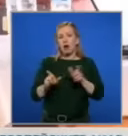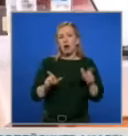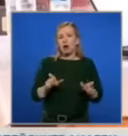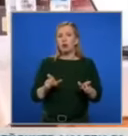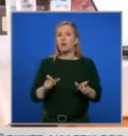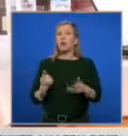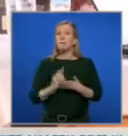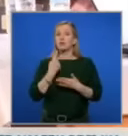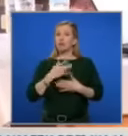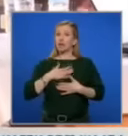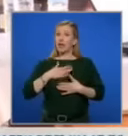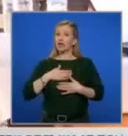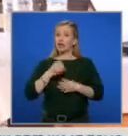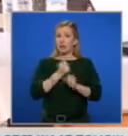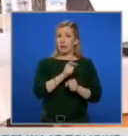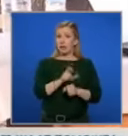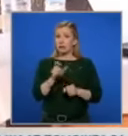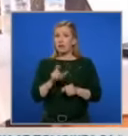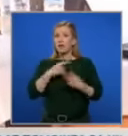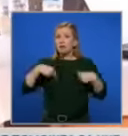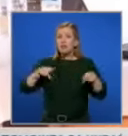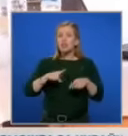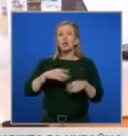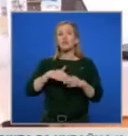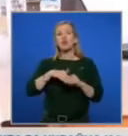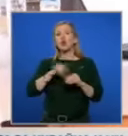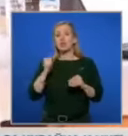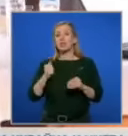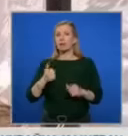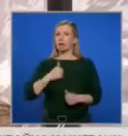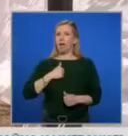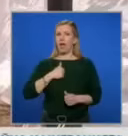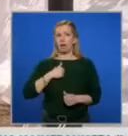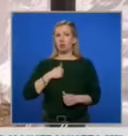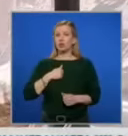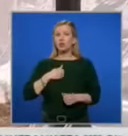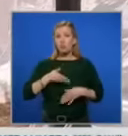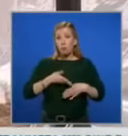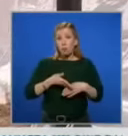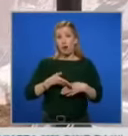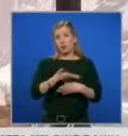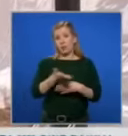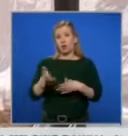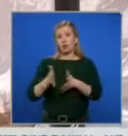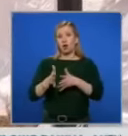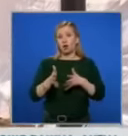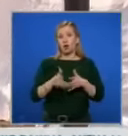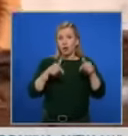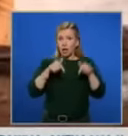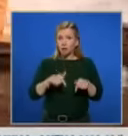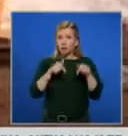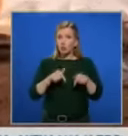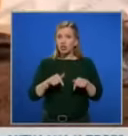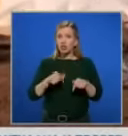си. Всички трябва да се откажем от егото си и да помагаме на хората. Всички тук са единодушни. Ще се